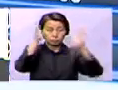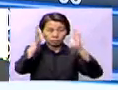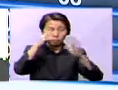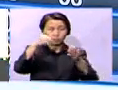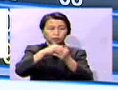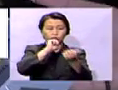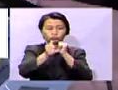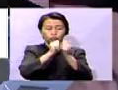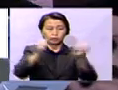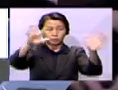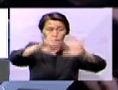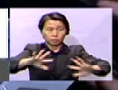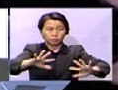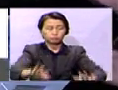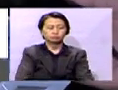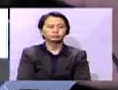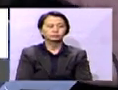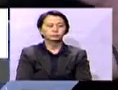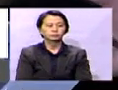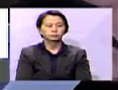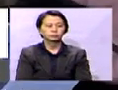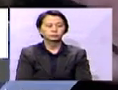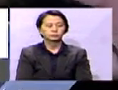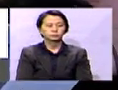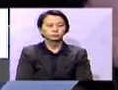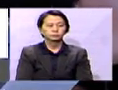dalam sukan SEA. Pada skor tadi